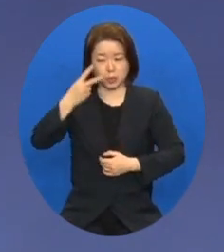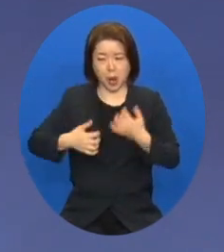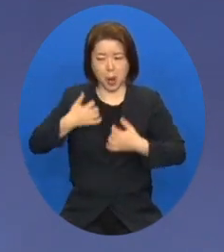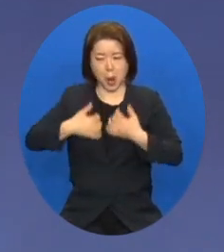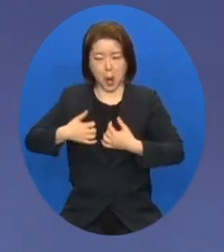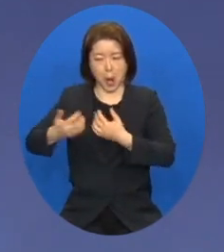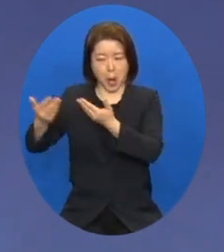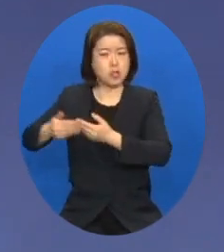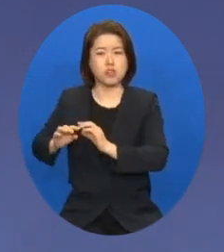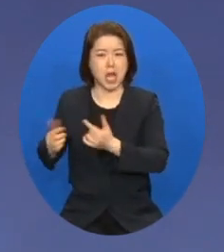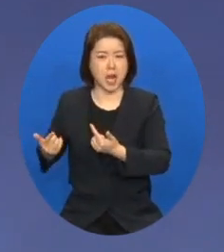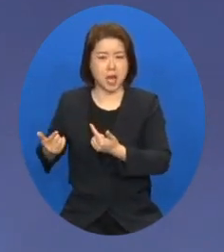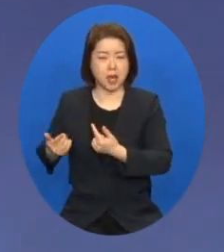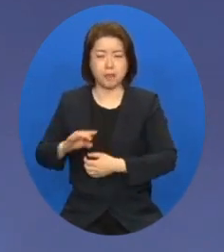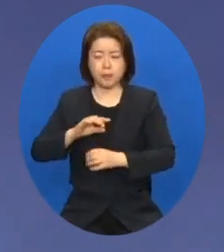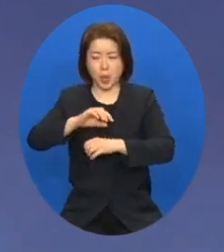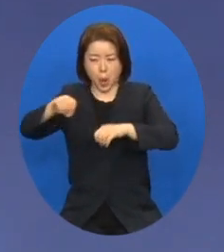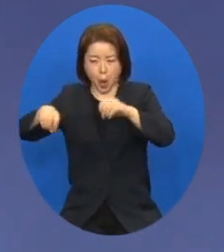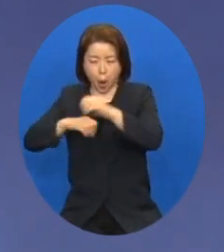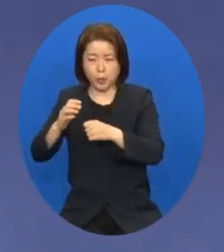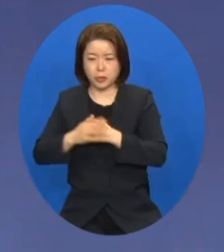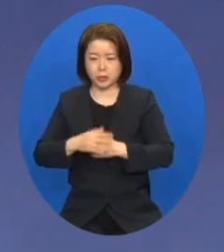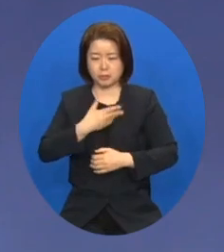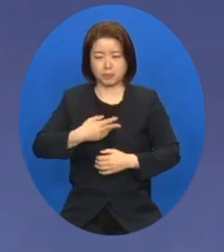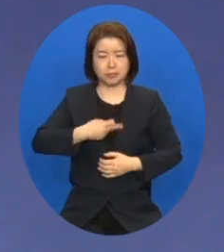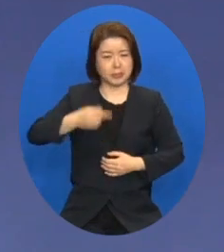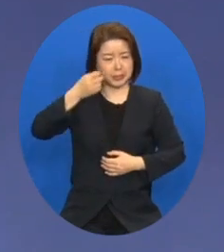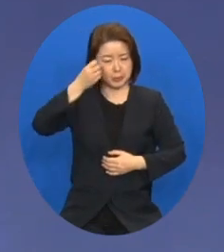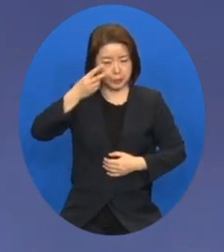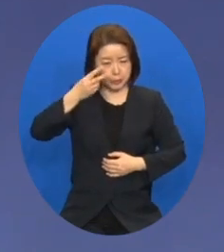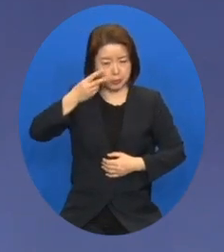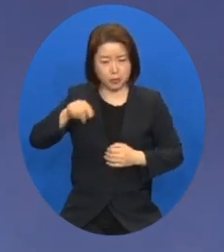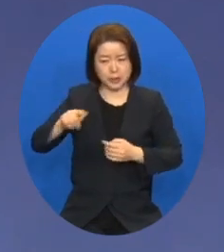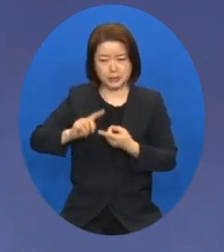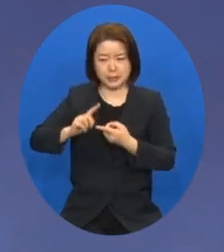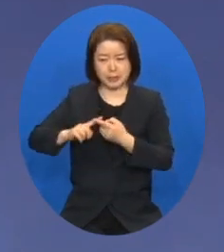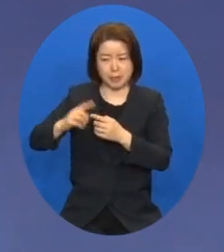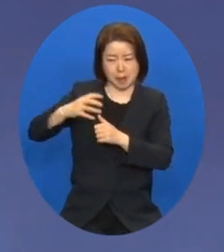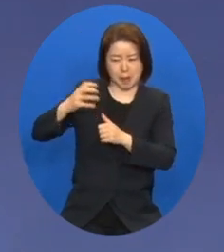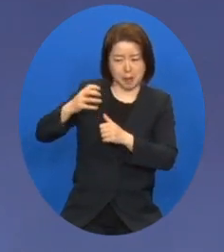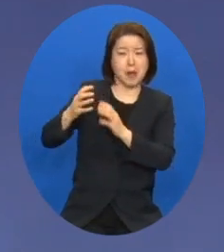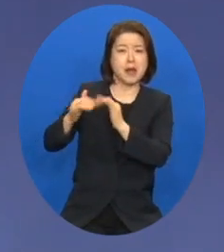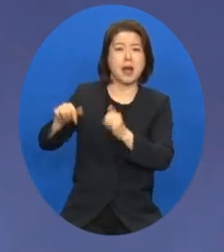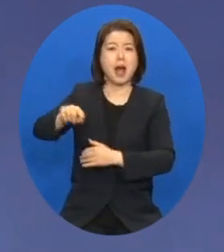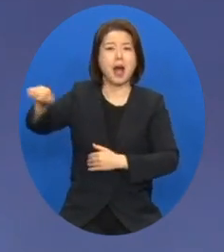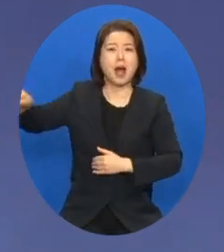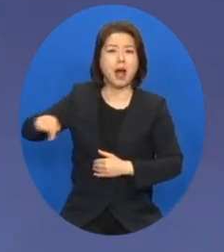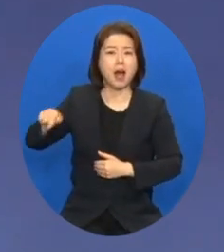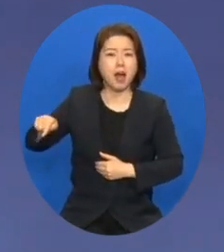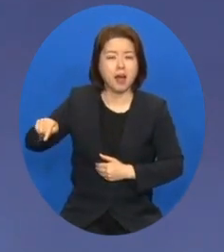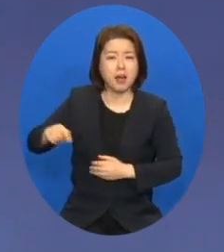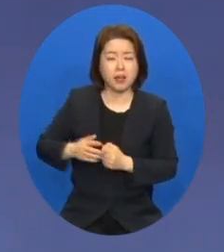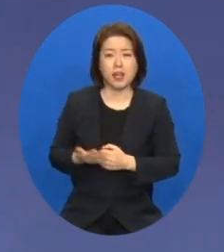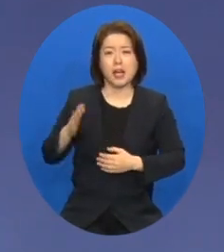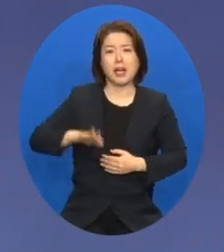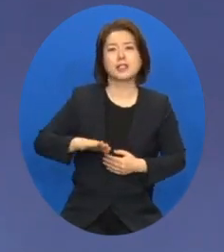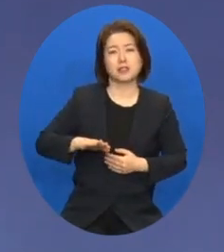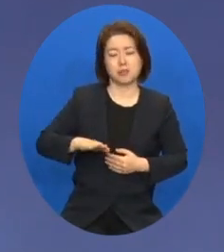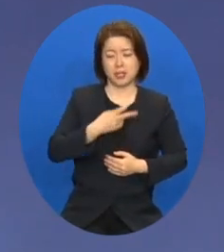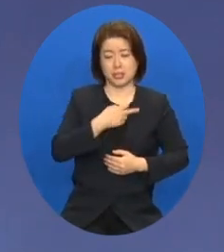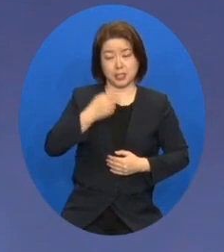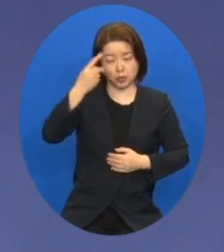오히려 사도 바울을 너무나 어렵게 하는 사람들 이었습니다 그러나 사도 바울은 그들을